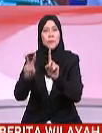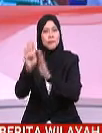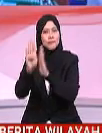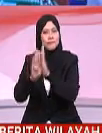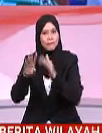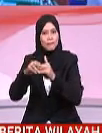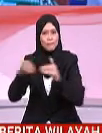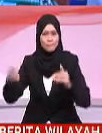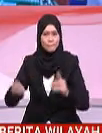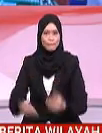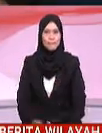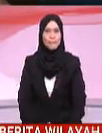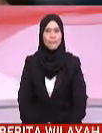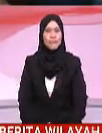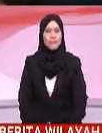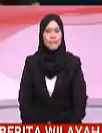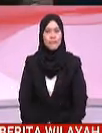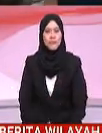RM1.2 bilion.